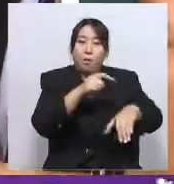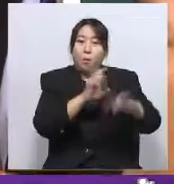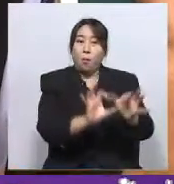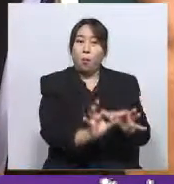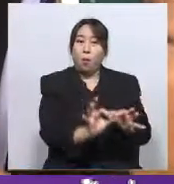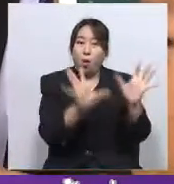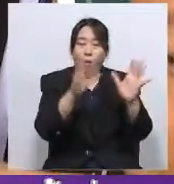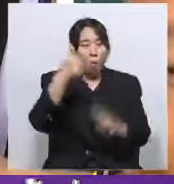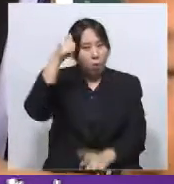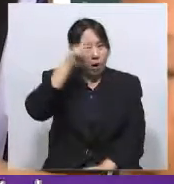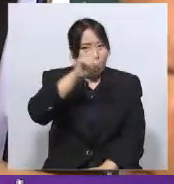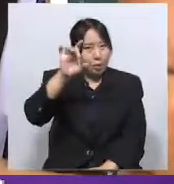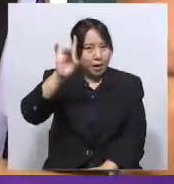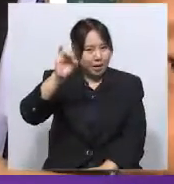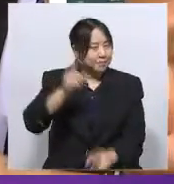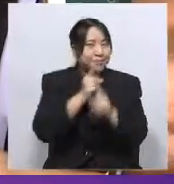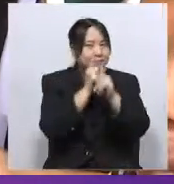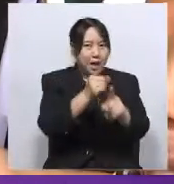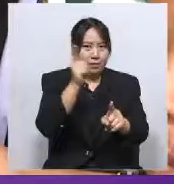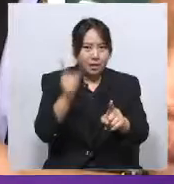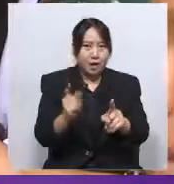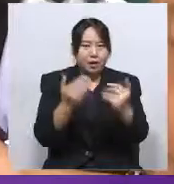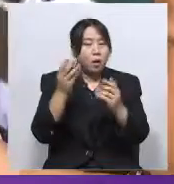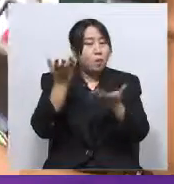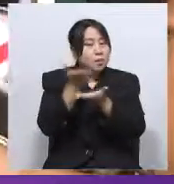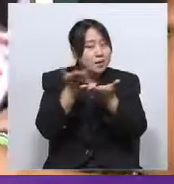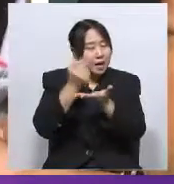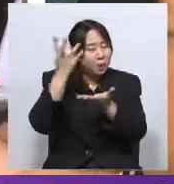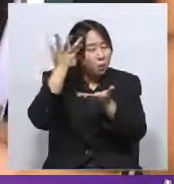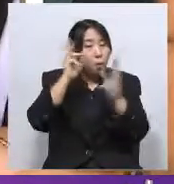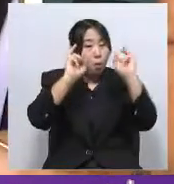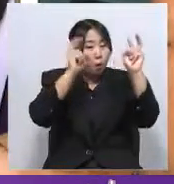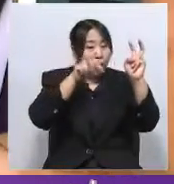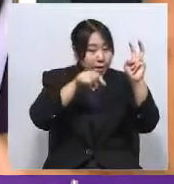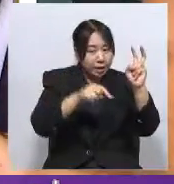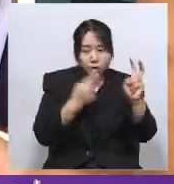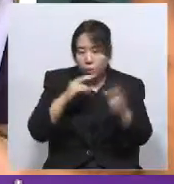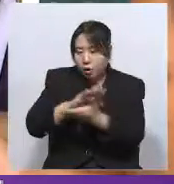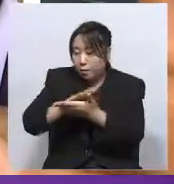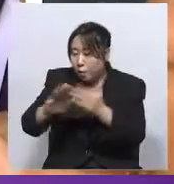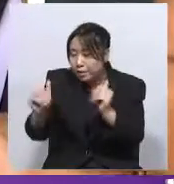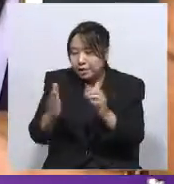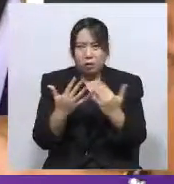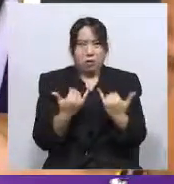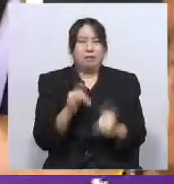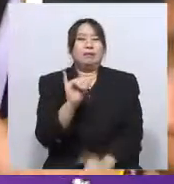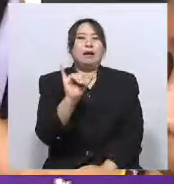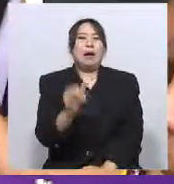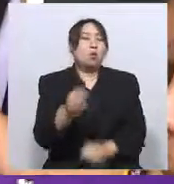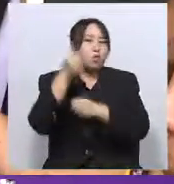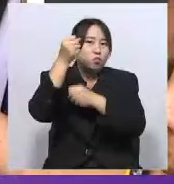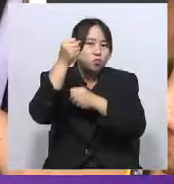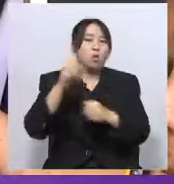180วันอย่างแน่นอนและย้ำว่าจะพิจารณาเรื่องนี้หากสถานการณ์สงบเรียบร้อยแต่ว่าขณะนี้ยังห้ามชุมนุมทางการ